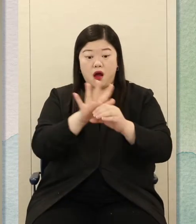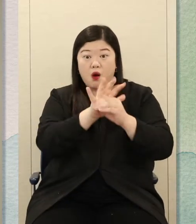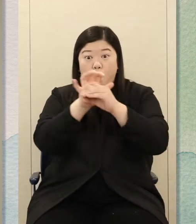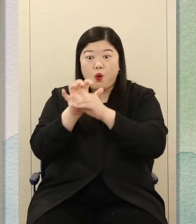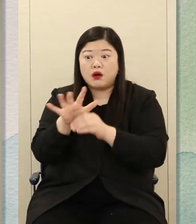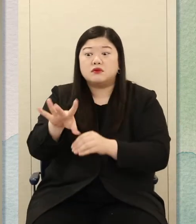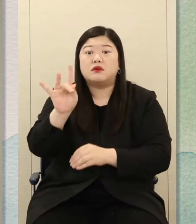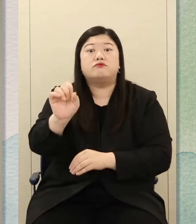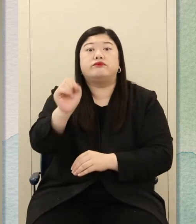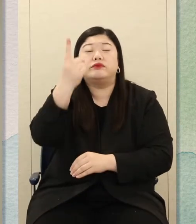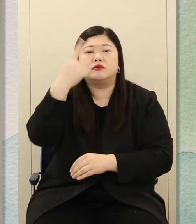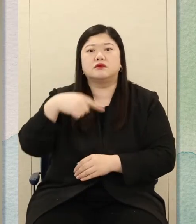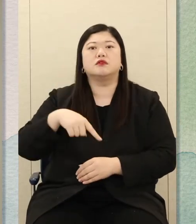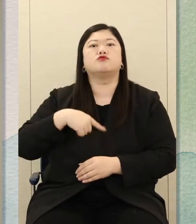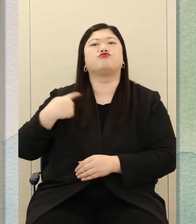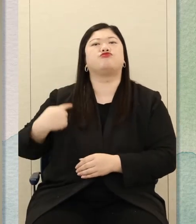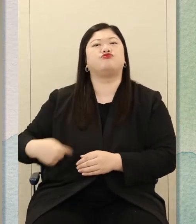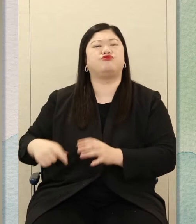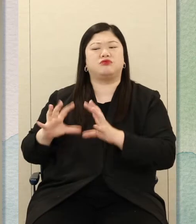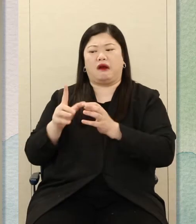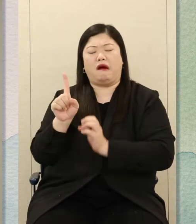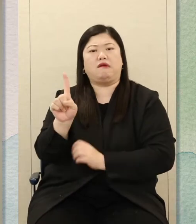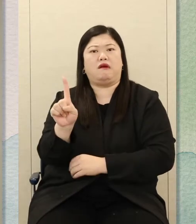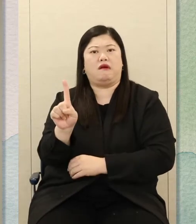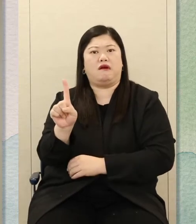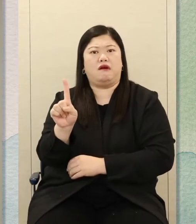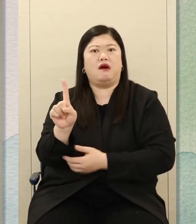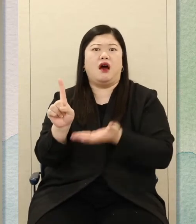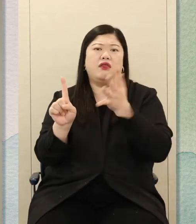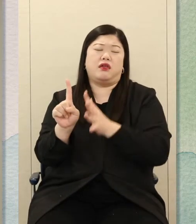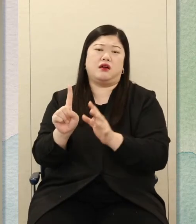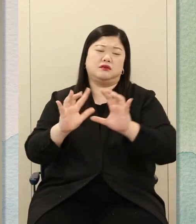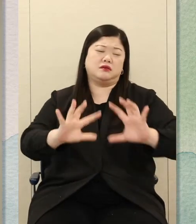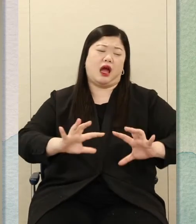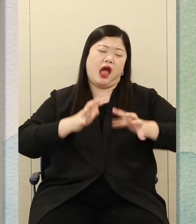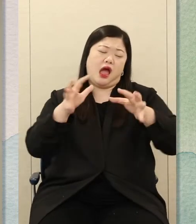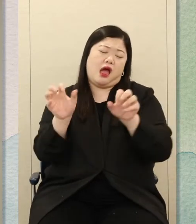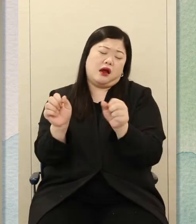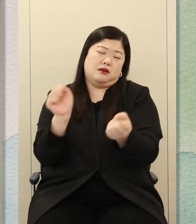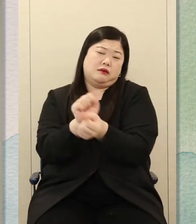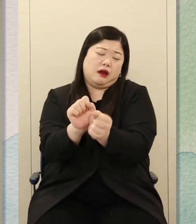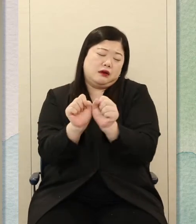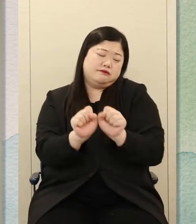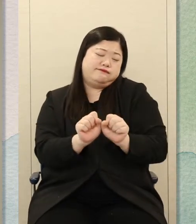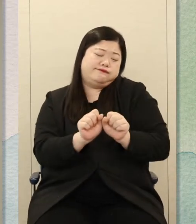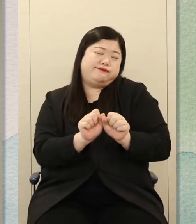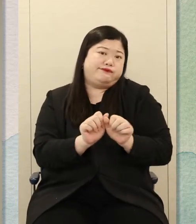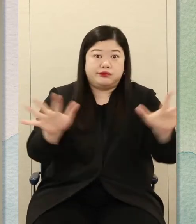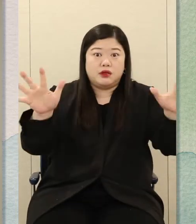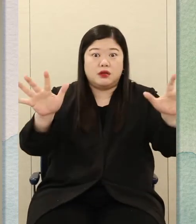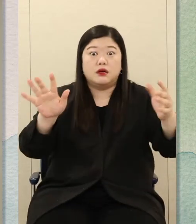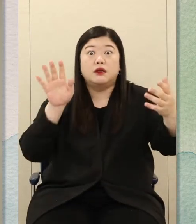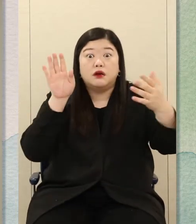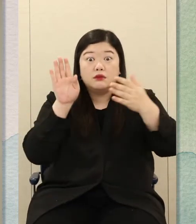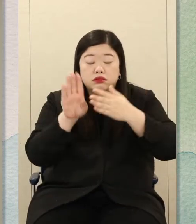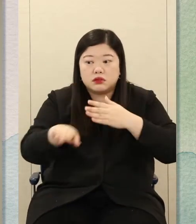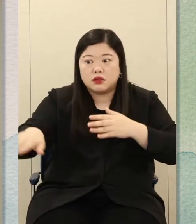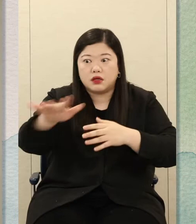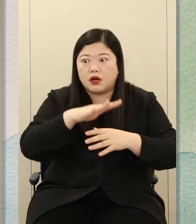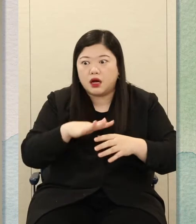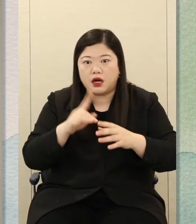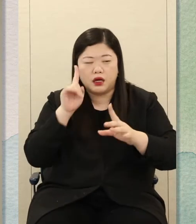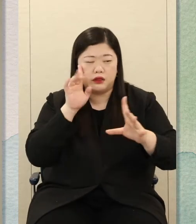지방도시에서 일어났던 사건이 순식간에 전 세계로 퍼져가지고 온 세상이 다 이